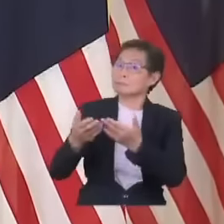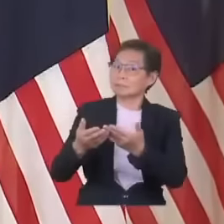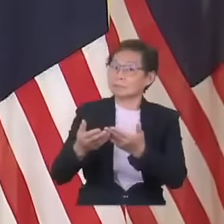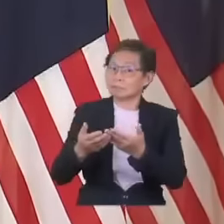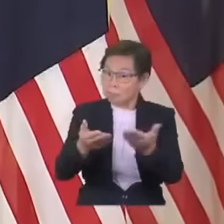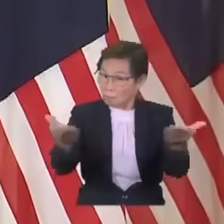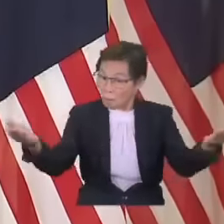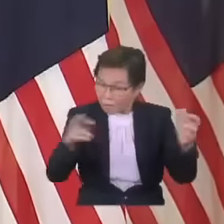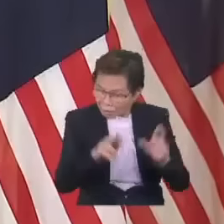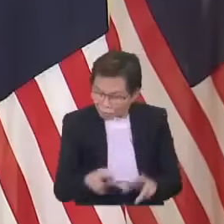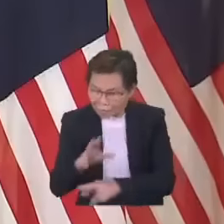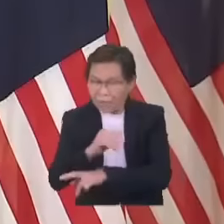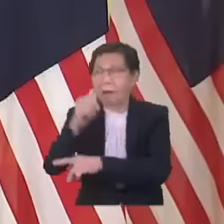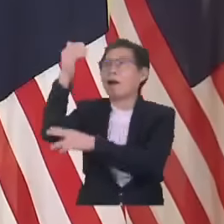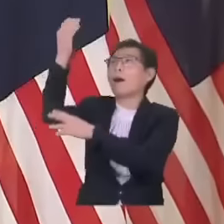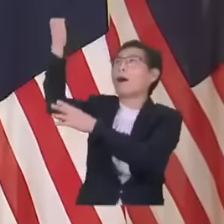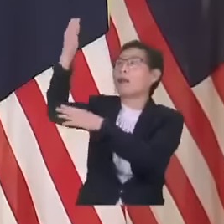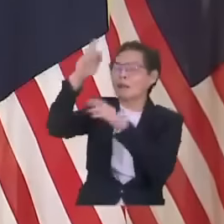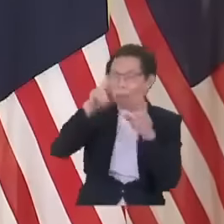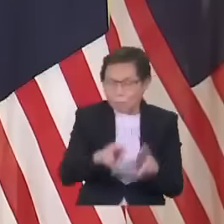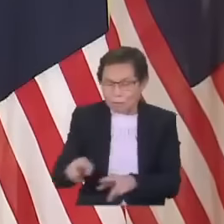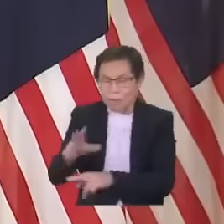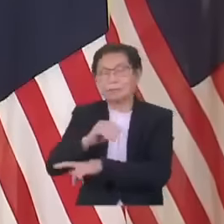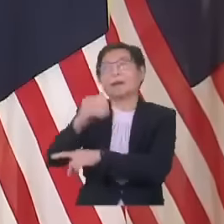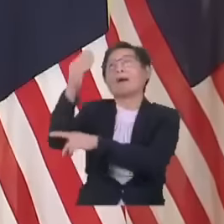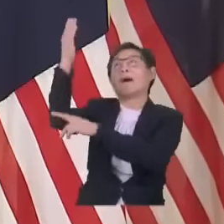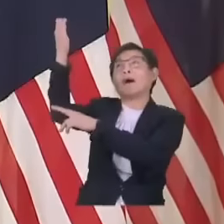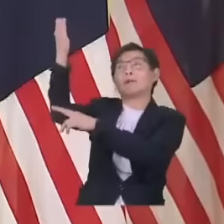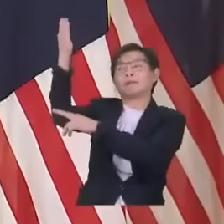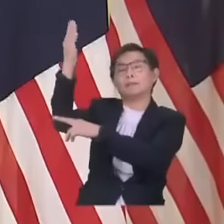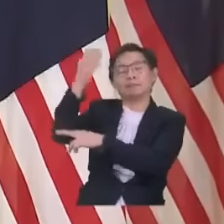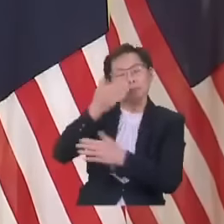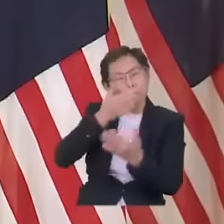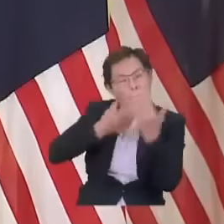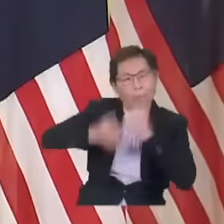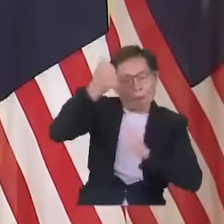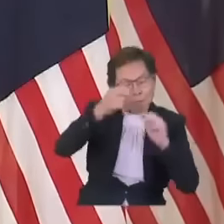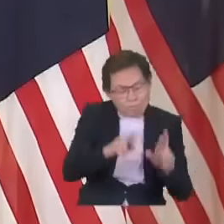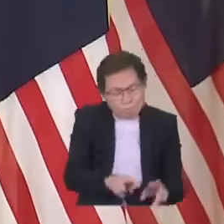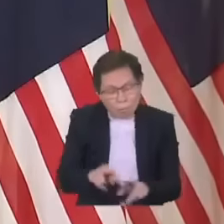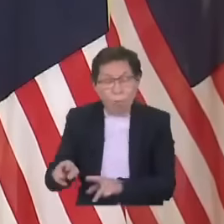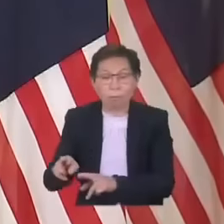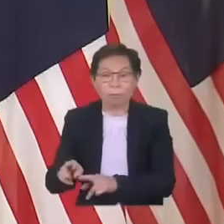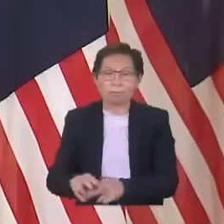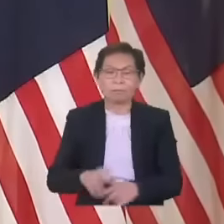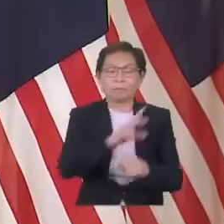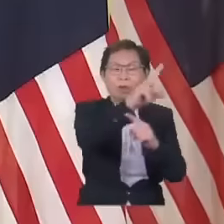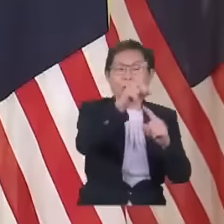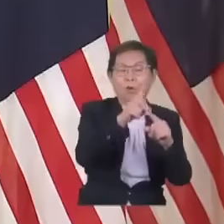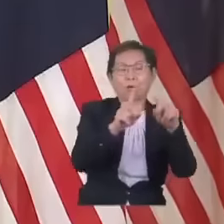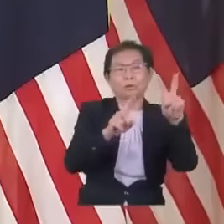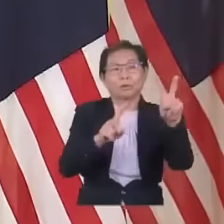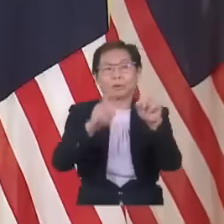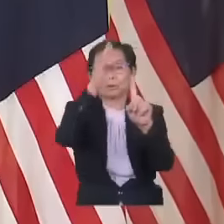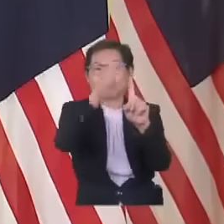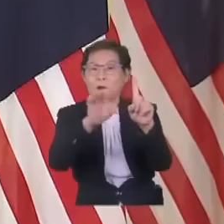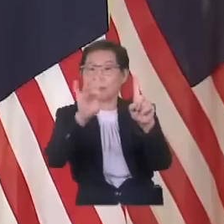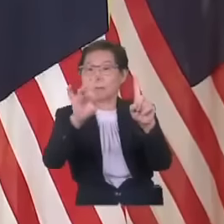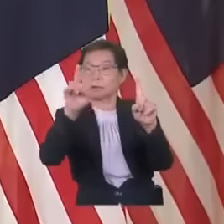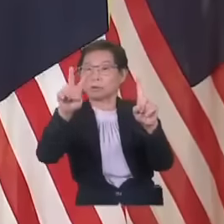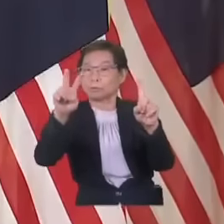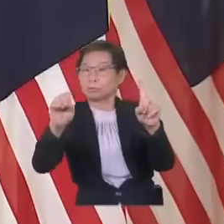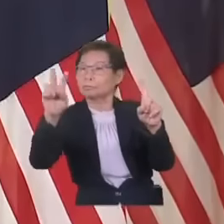Allah juga merancang dan Allah sebaik-baik perancang tanggal 21 Agustus